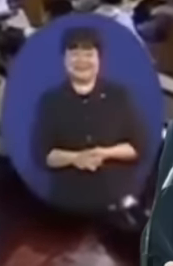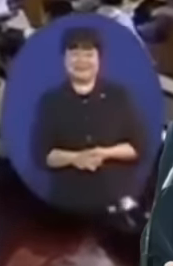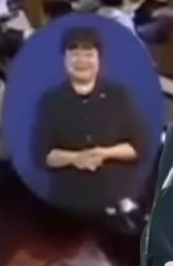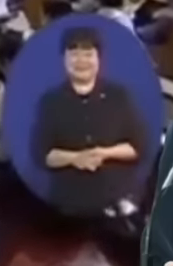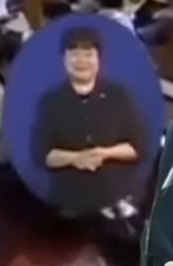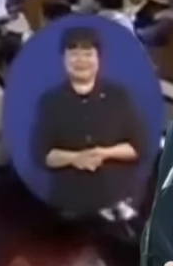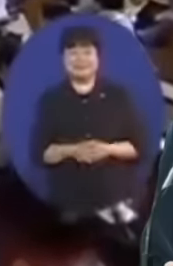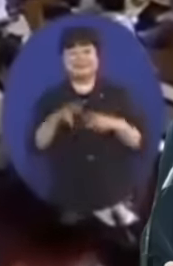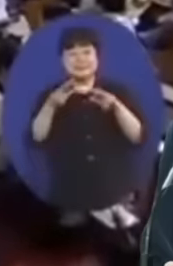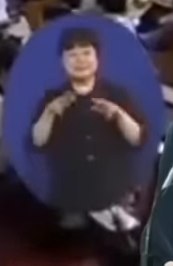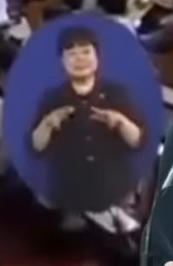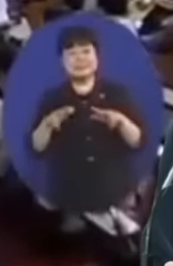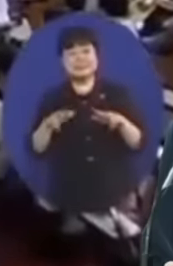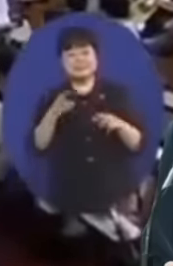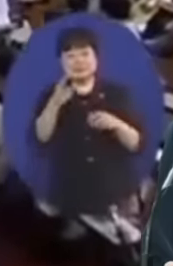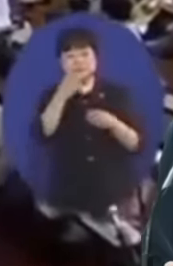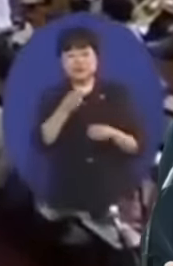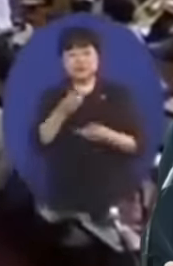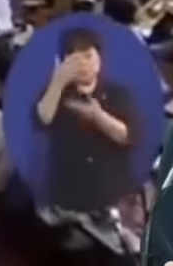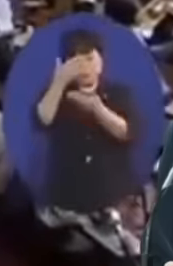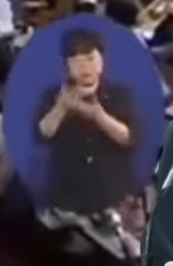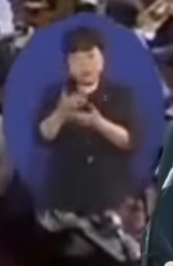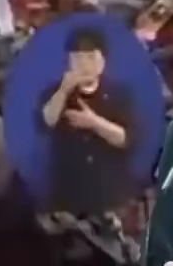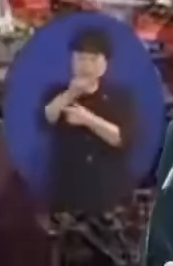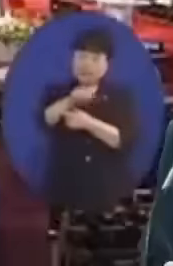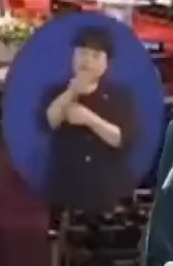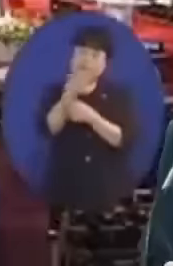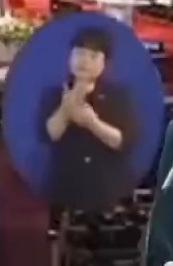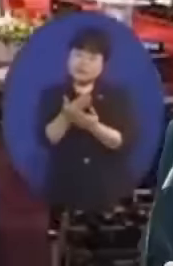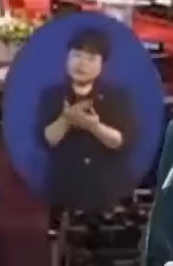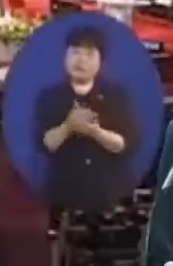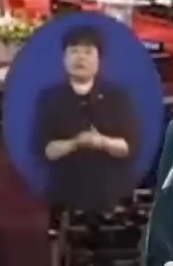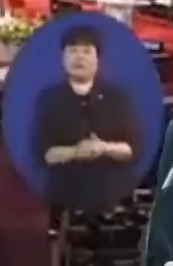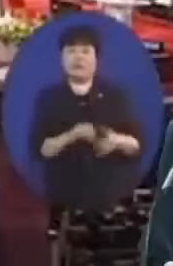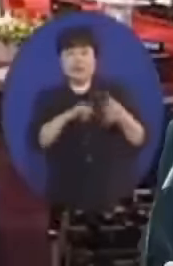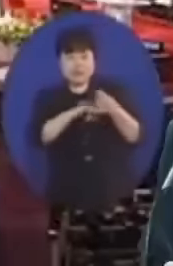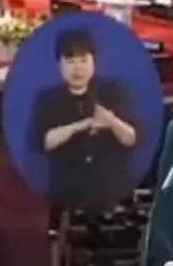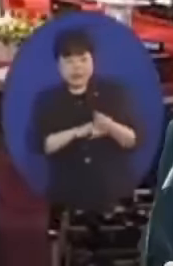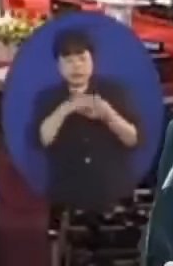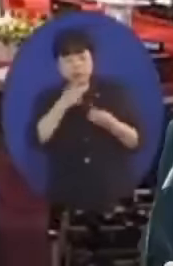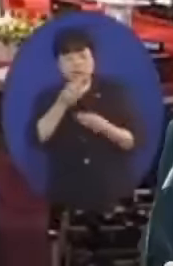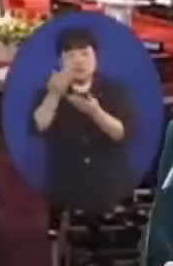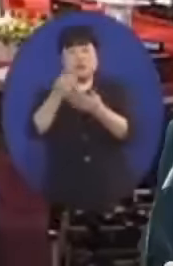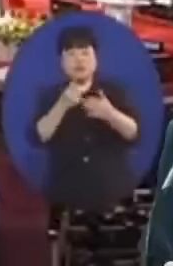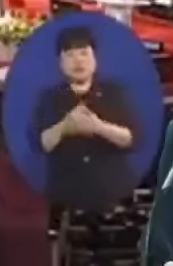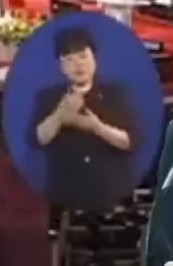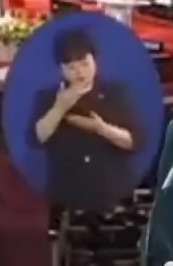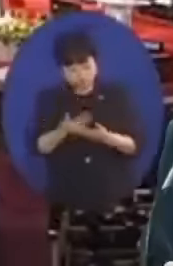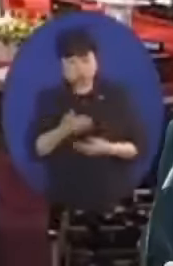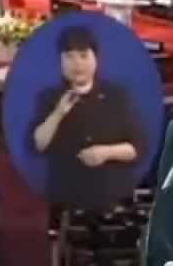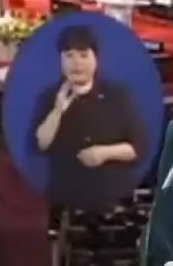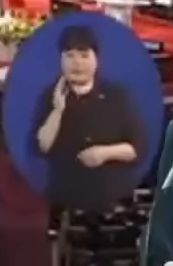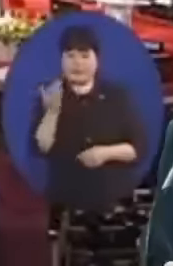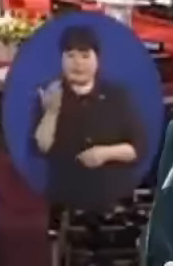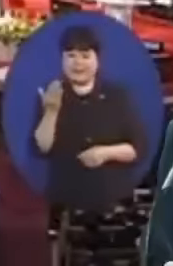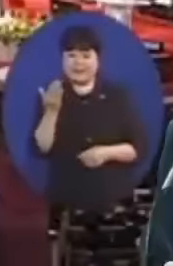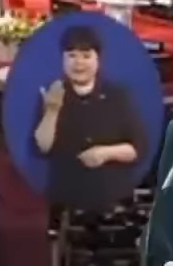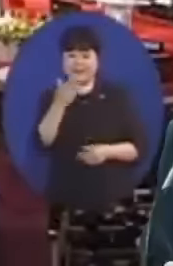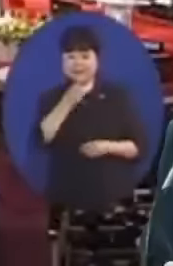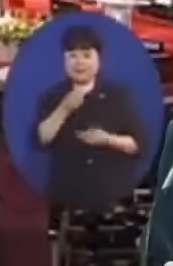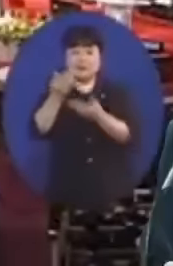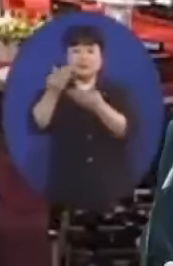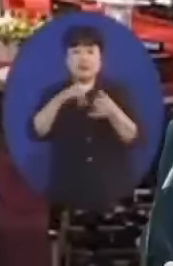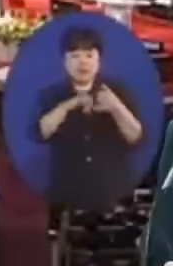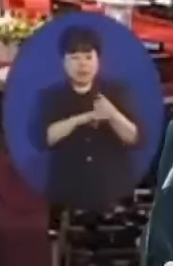나에게 지금 이 삼중 축복을 허락해 주시옵소서. 이미 약속된 축복이기 때문에 주시는 것입니다.